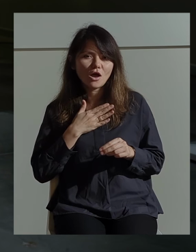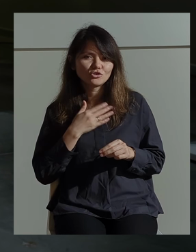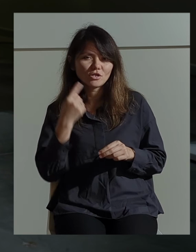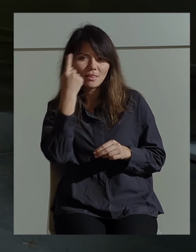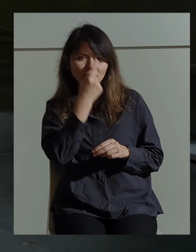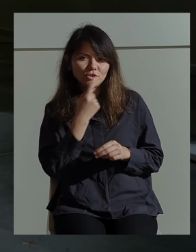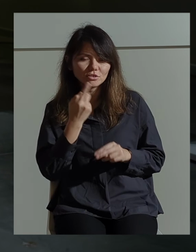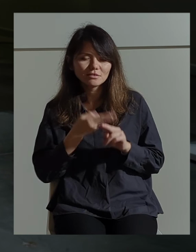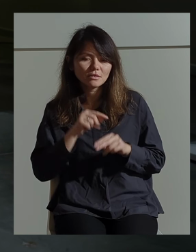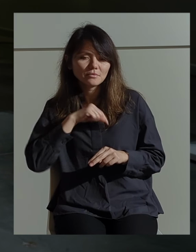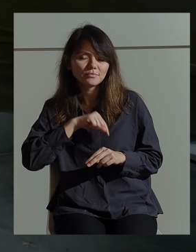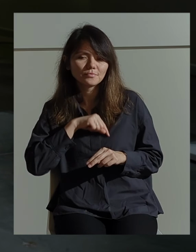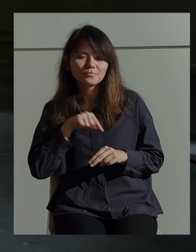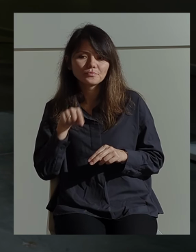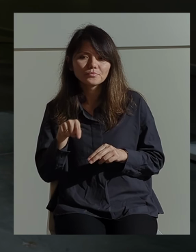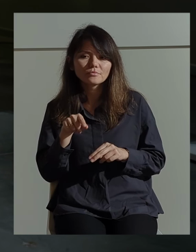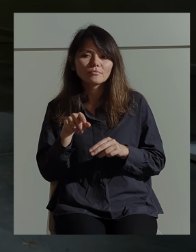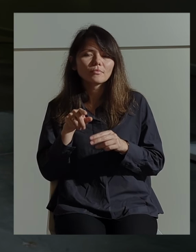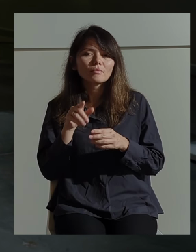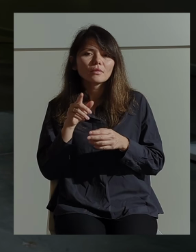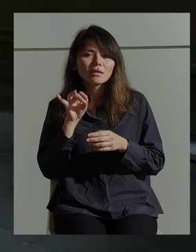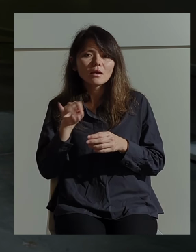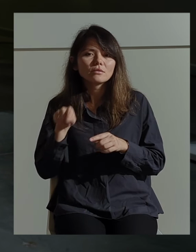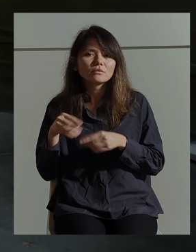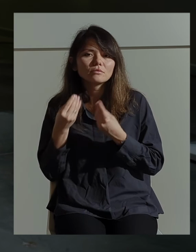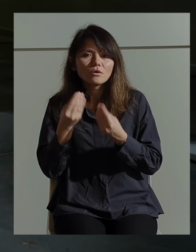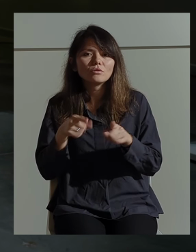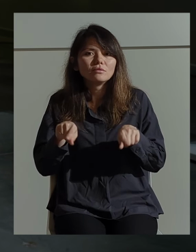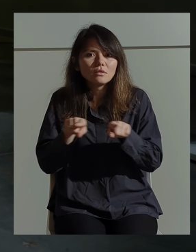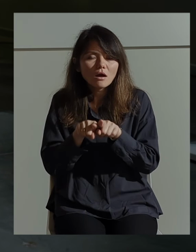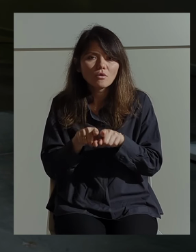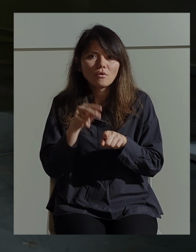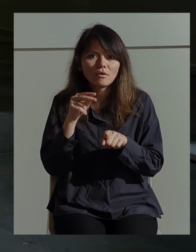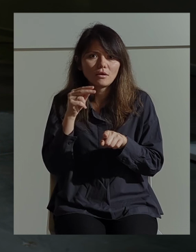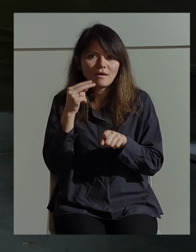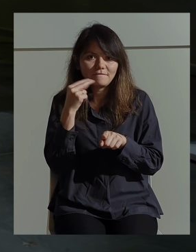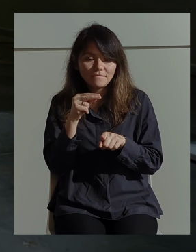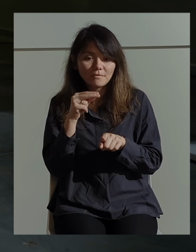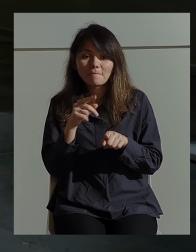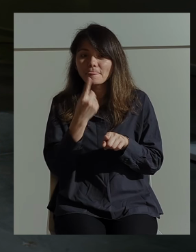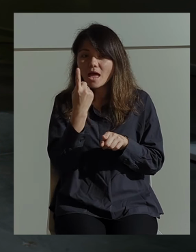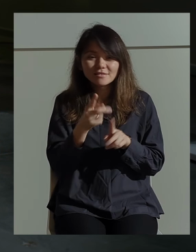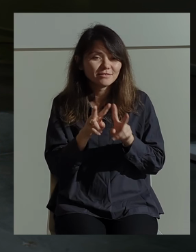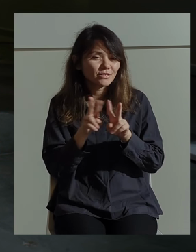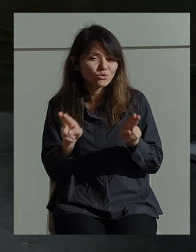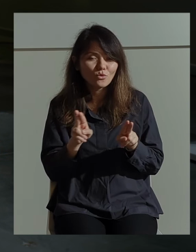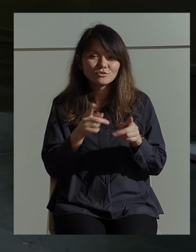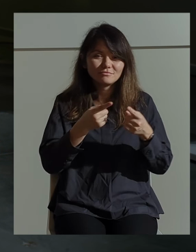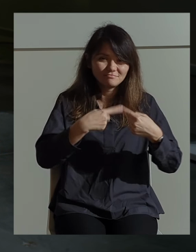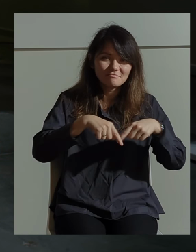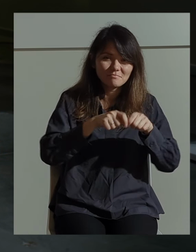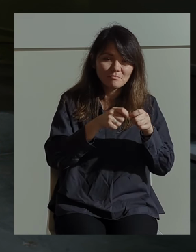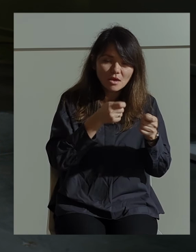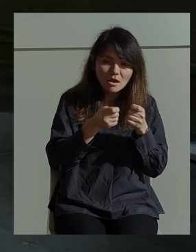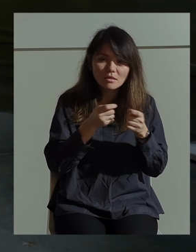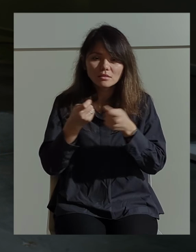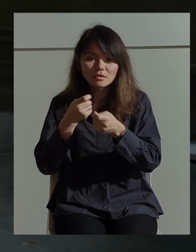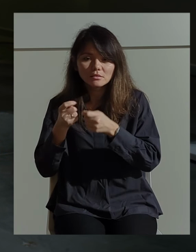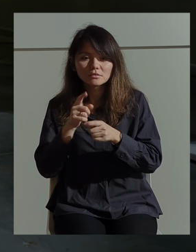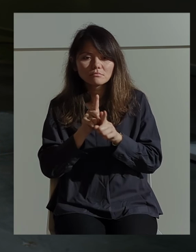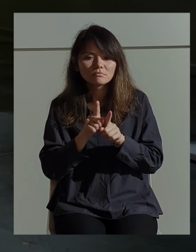которая будучи доведена до крайности даёт тот эффект один и тот же механизм приводит движение как